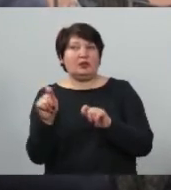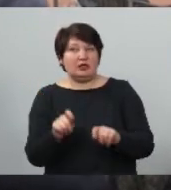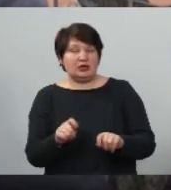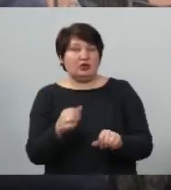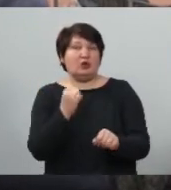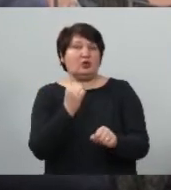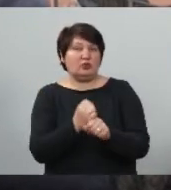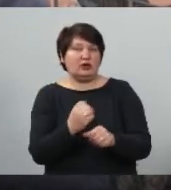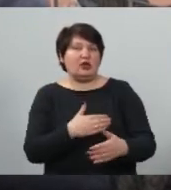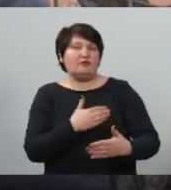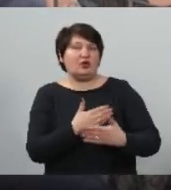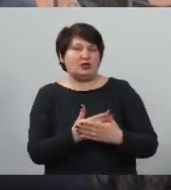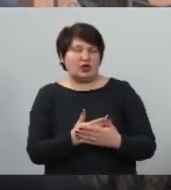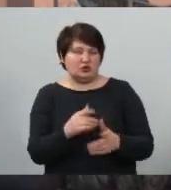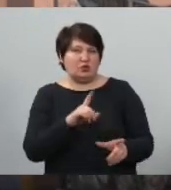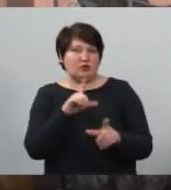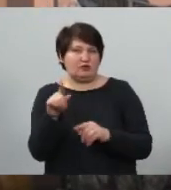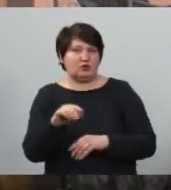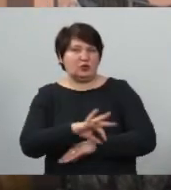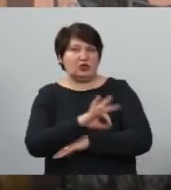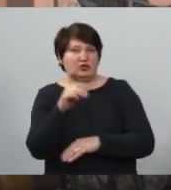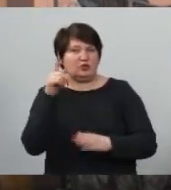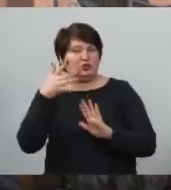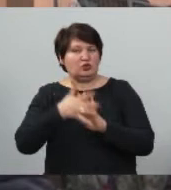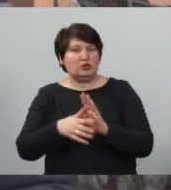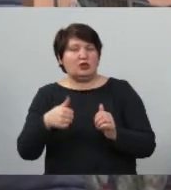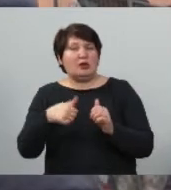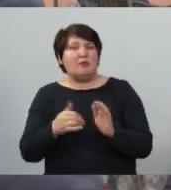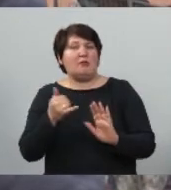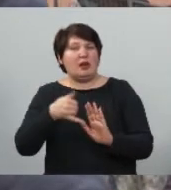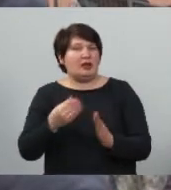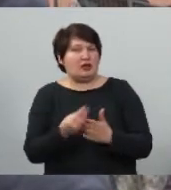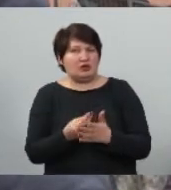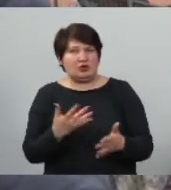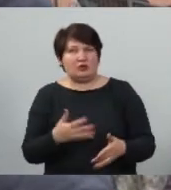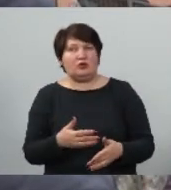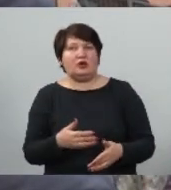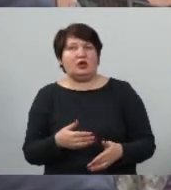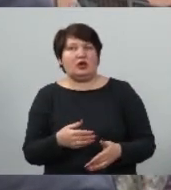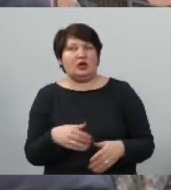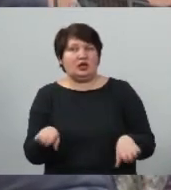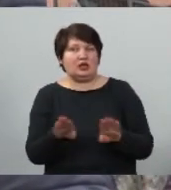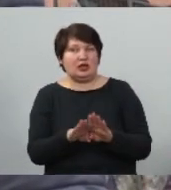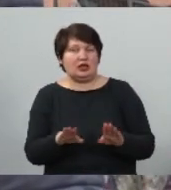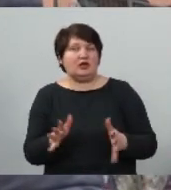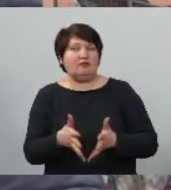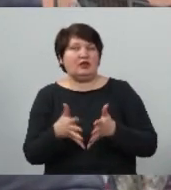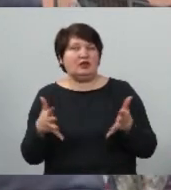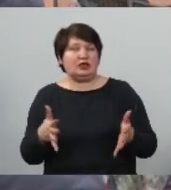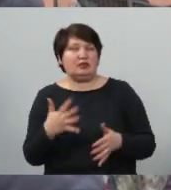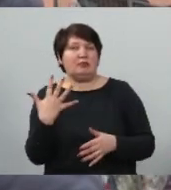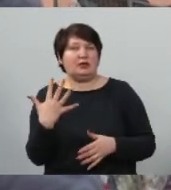волонтерську поїздку. Самі розумієте, яке пальне дороге. Ми гарно, такий великий 5-тонник